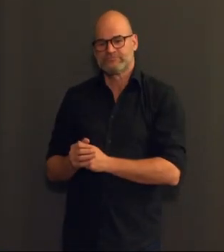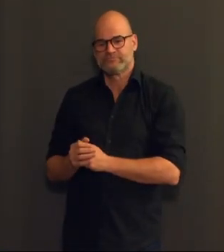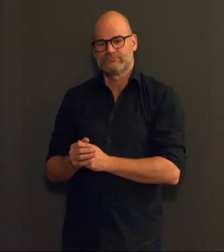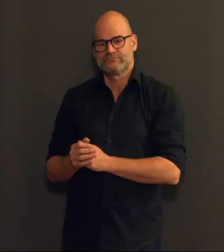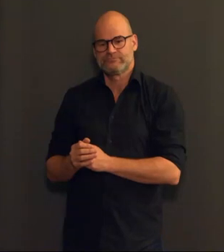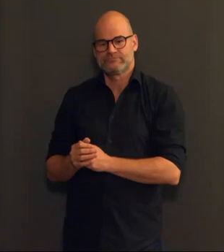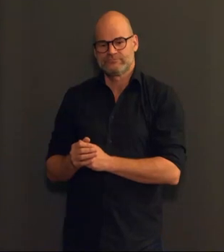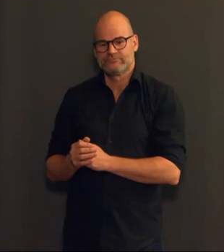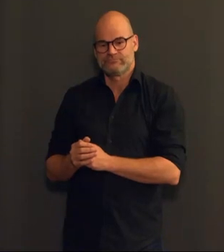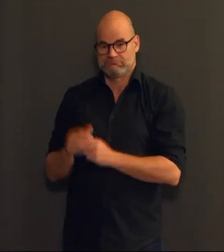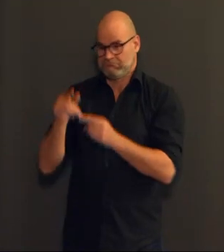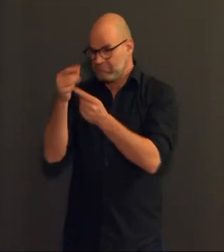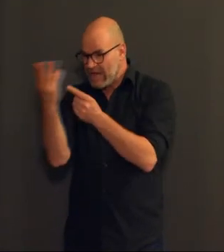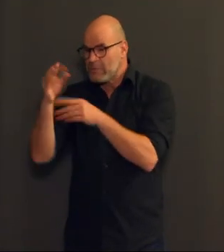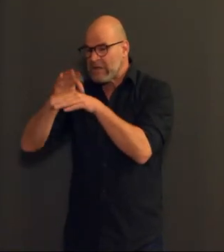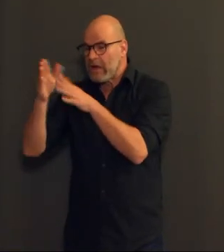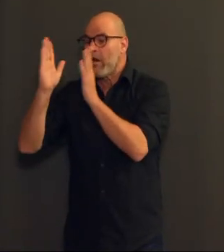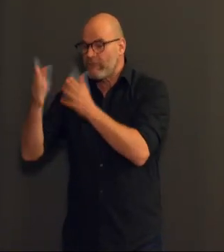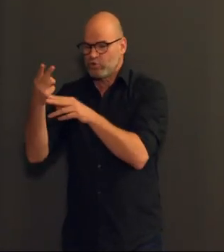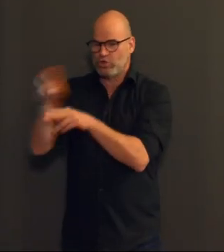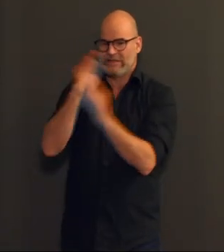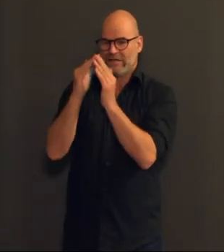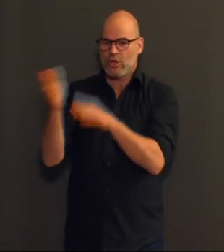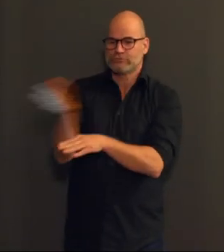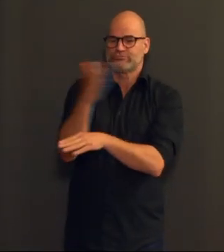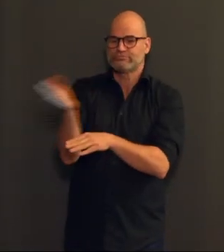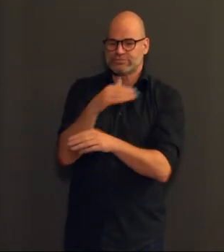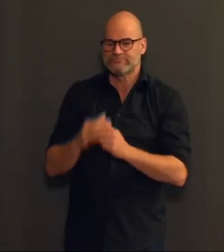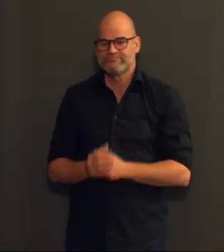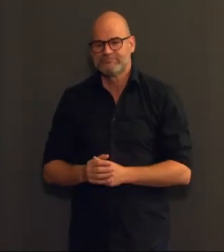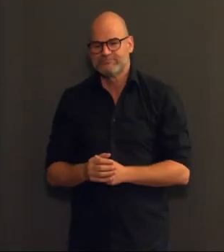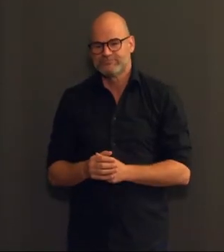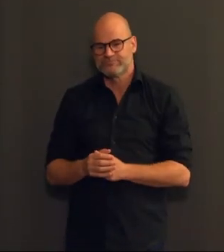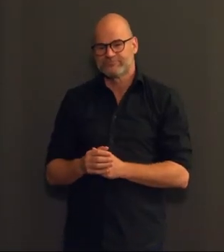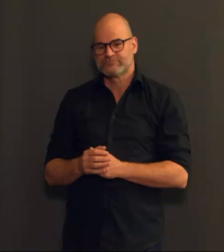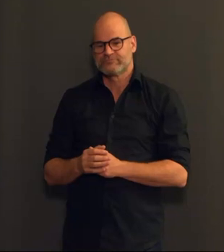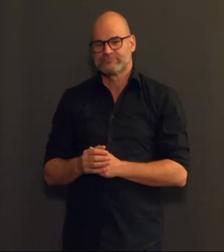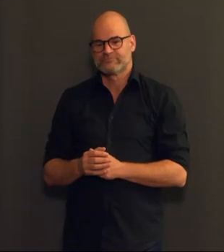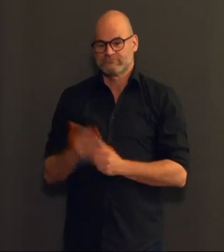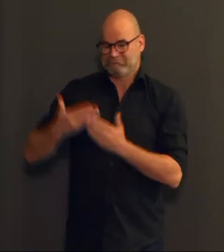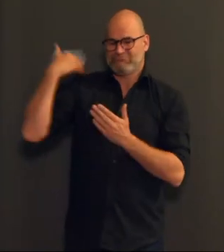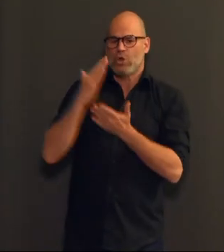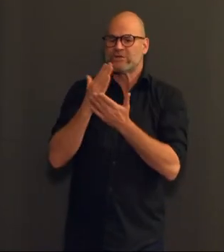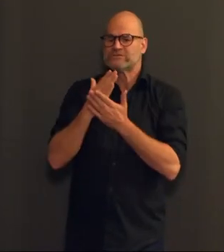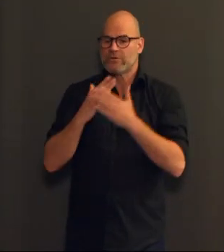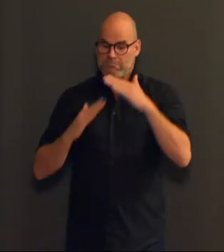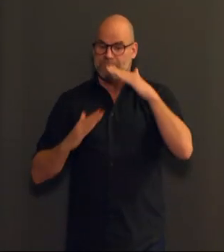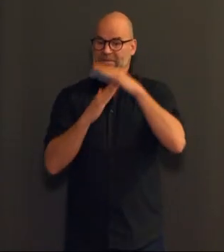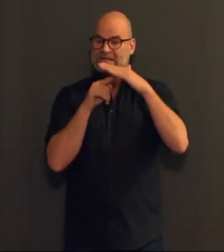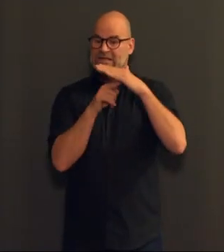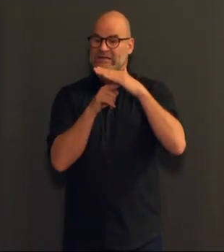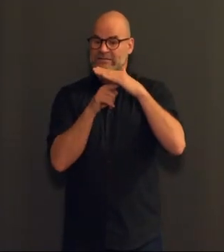Daardoor blijven we voorlopig onder de piek van 947 patiënten van verleden week